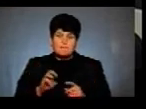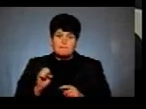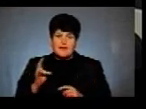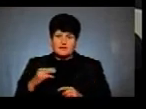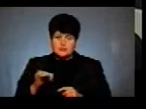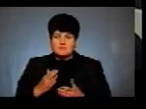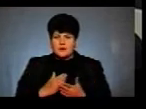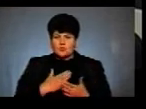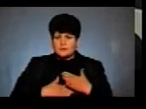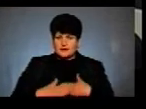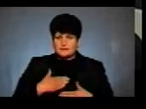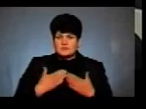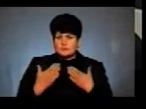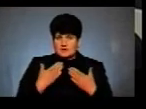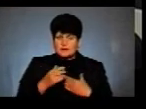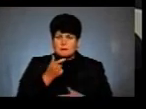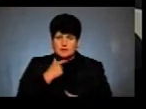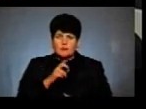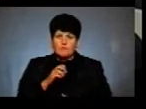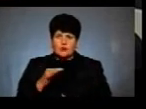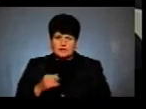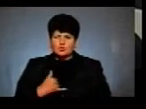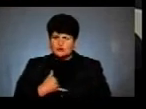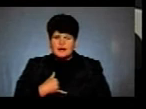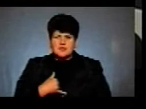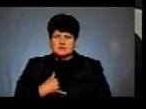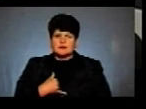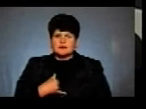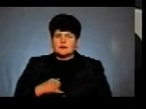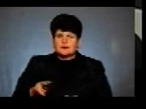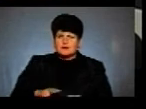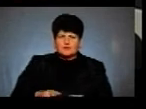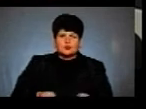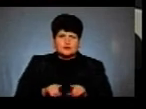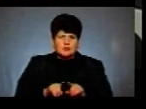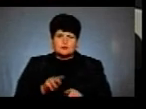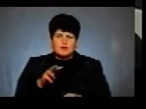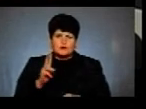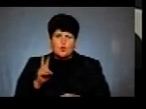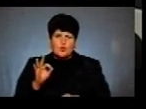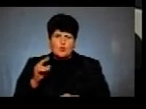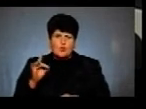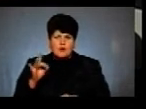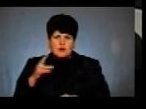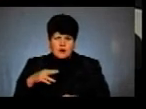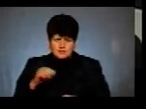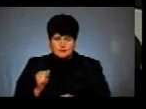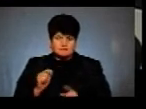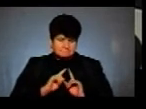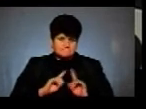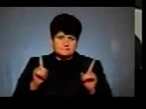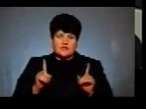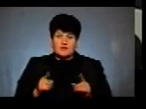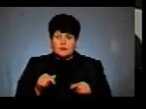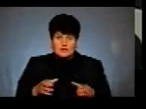приємність спілкуватися і з паном Богданом, у нас ректор також дуже креативний, Михайло Корда, і в такій команді неможливо не бути не